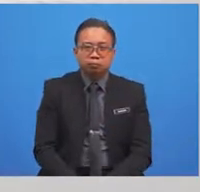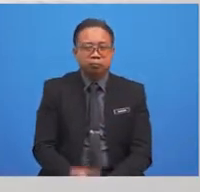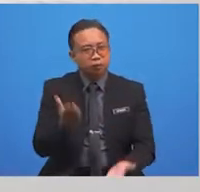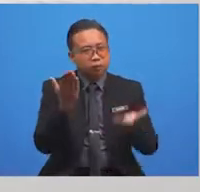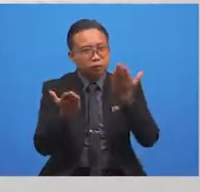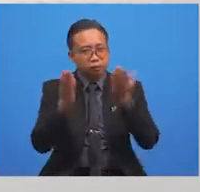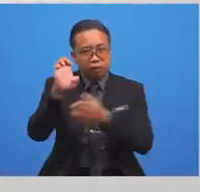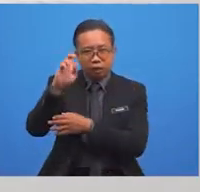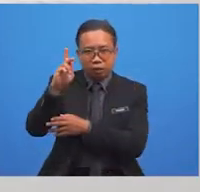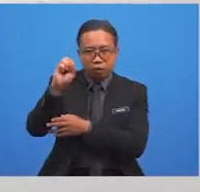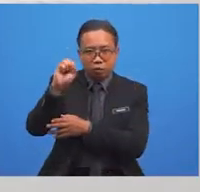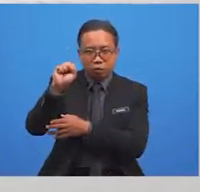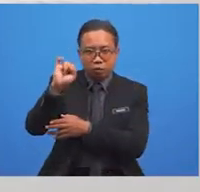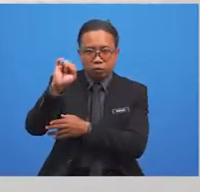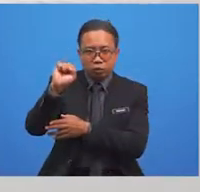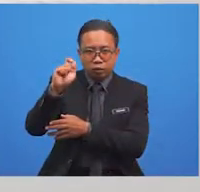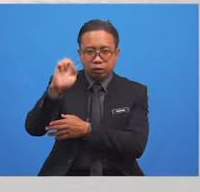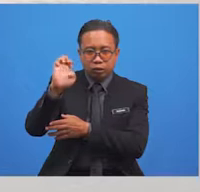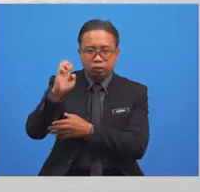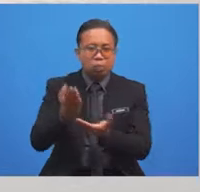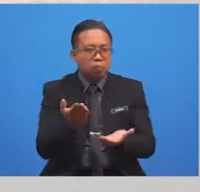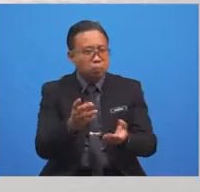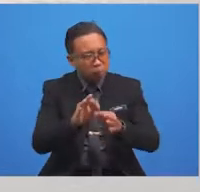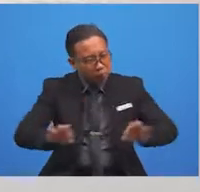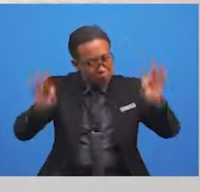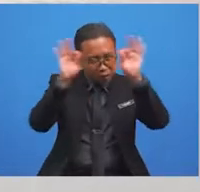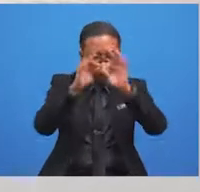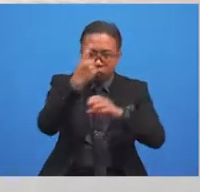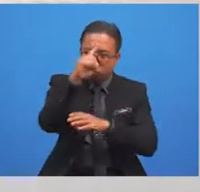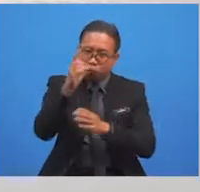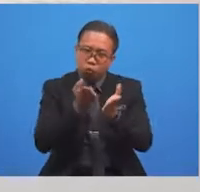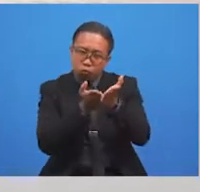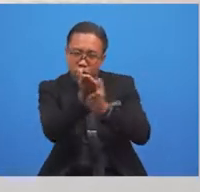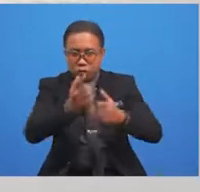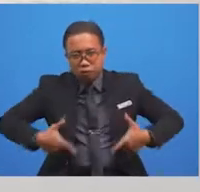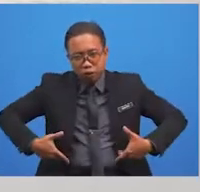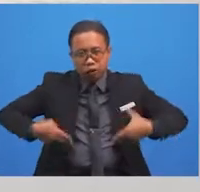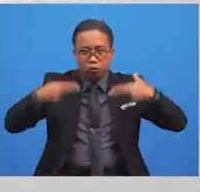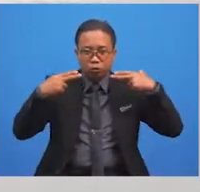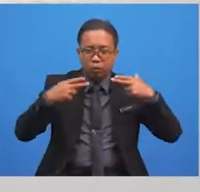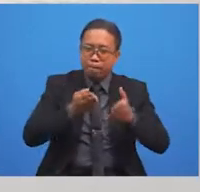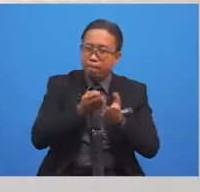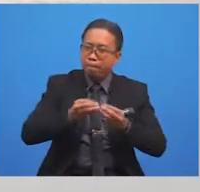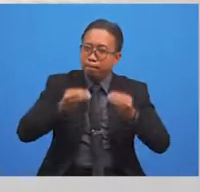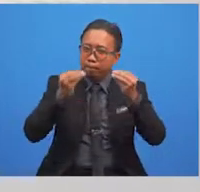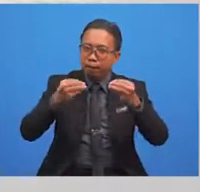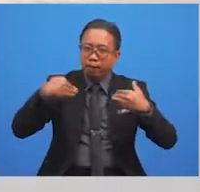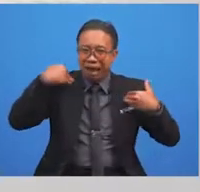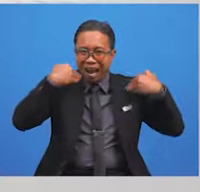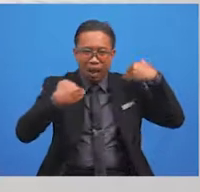Keseimbangan ekosistem amat penting bagi meneruskan kelangsungan hidup bagi haiwan